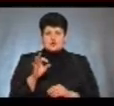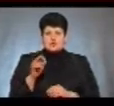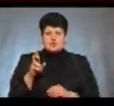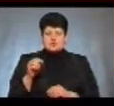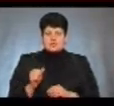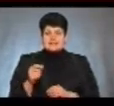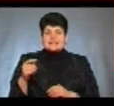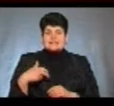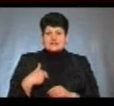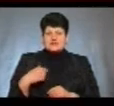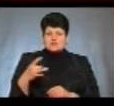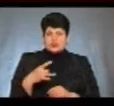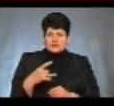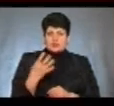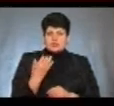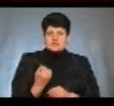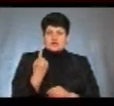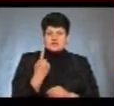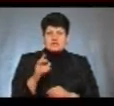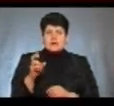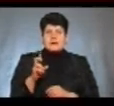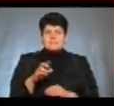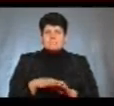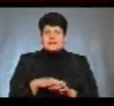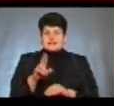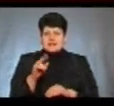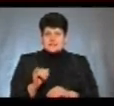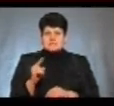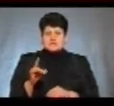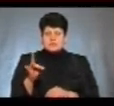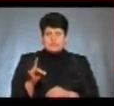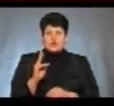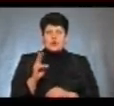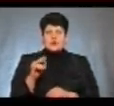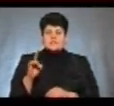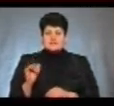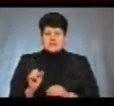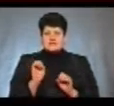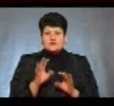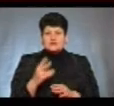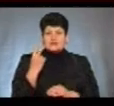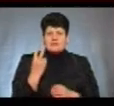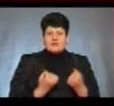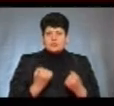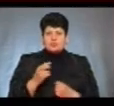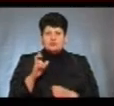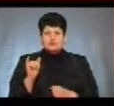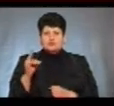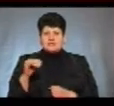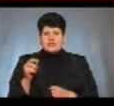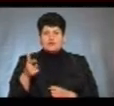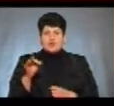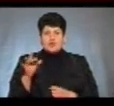Зозулинці Заліщицького району, ще один – в амбулаторію села Базаринці з Бараського району. У Козівський район передадуть 2 авто для амбулаторій сіл Будилів